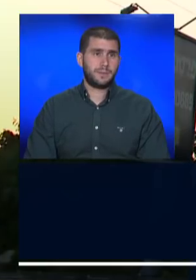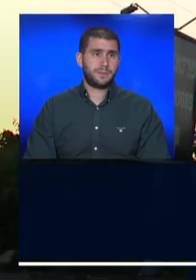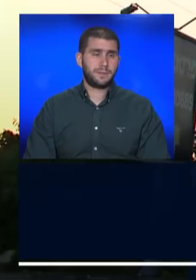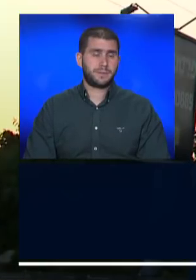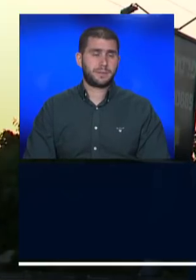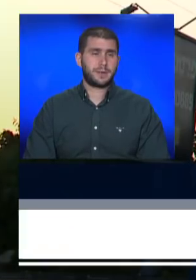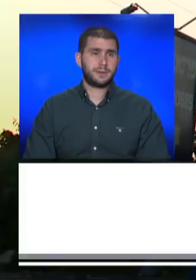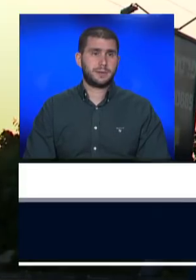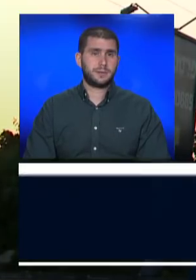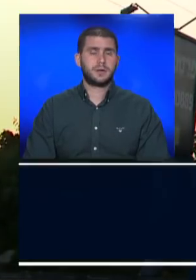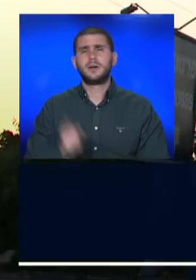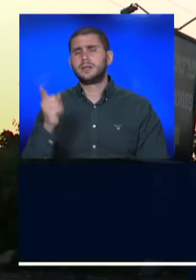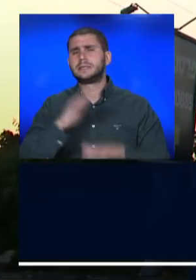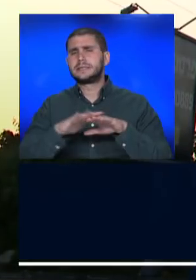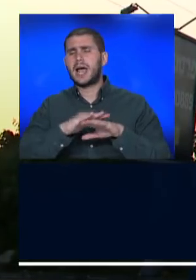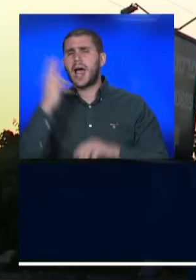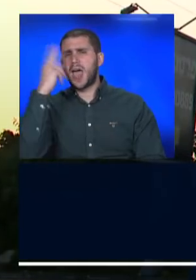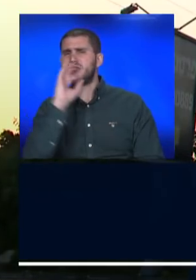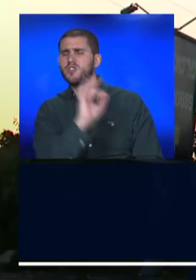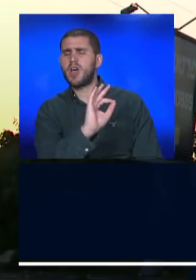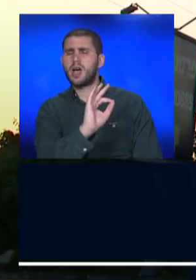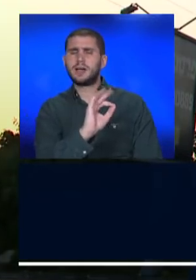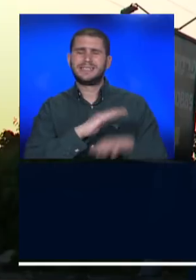להבנתך מתעצבת. תרשי לי עוד מילה אחת. כן,